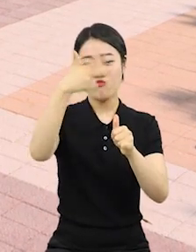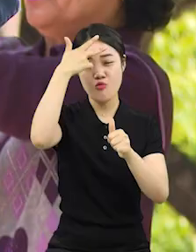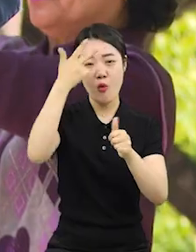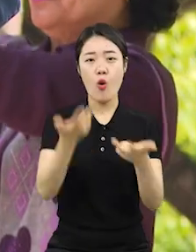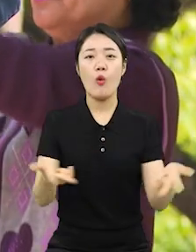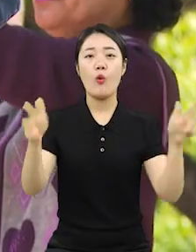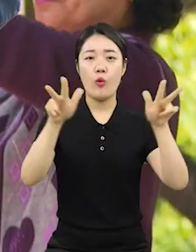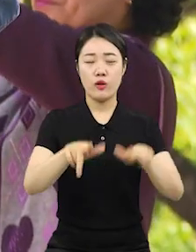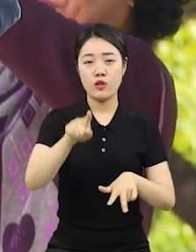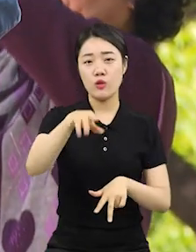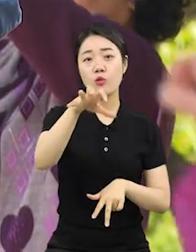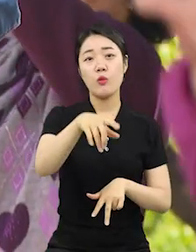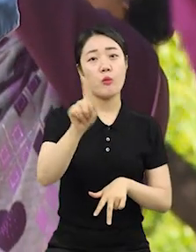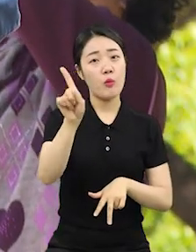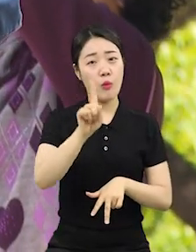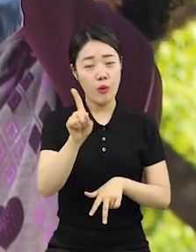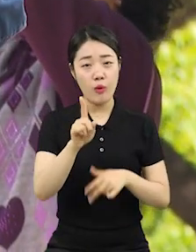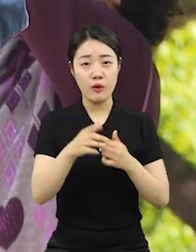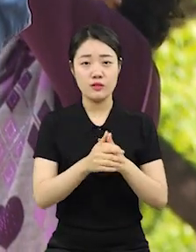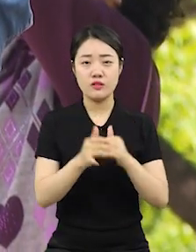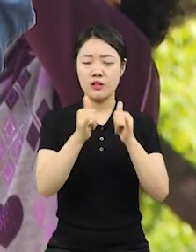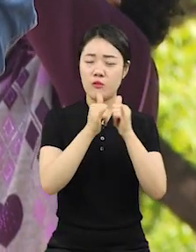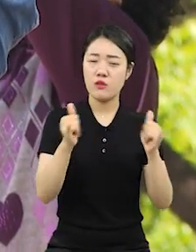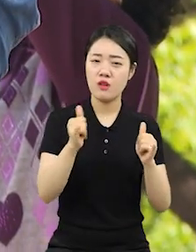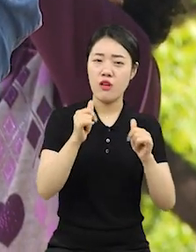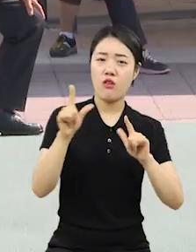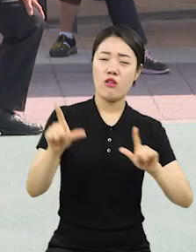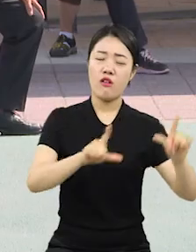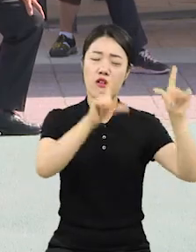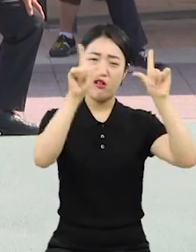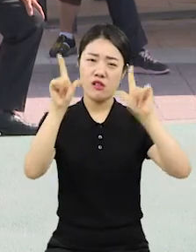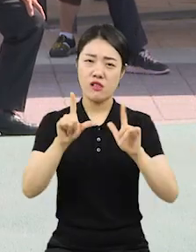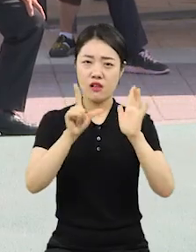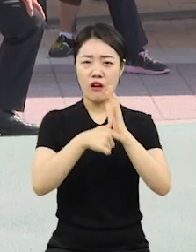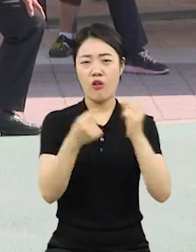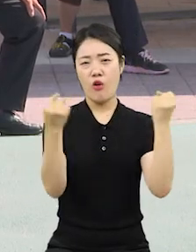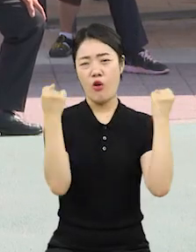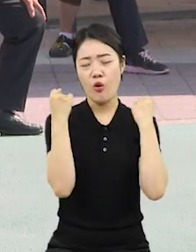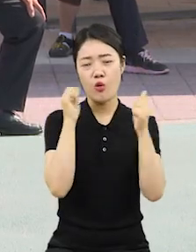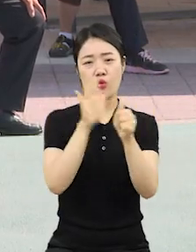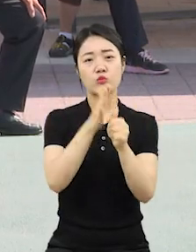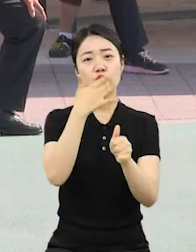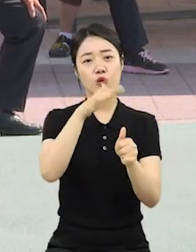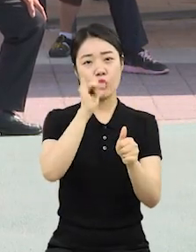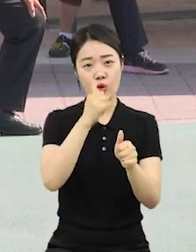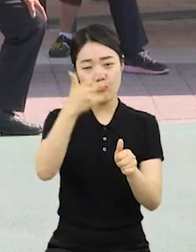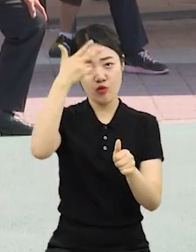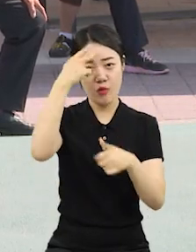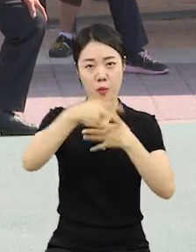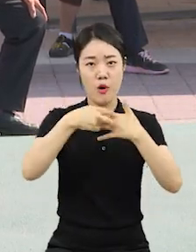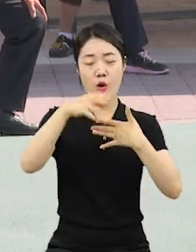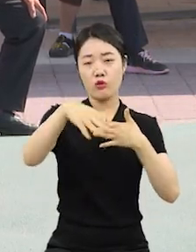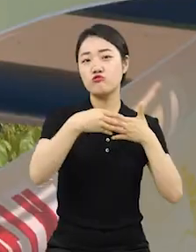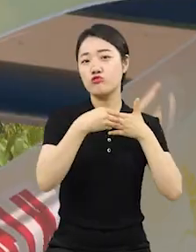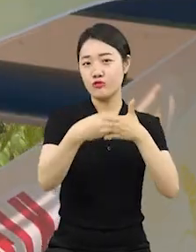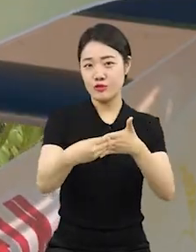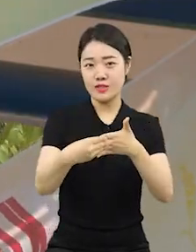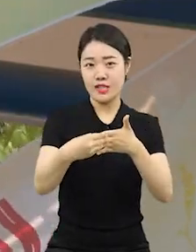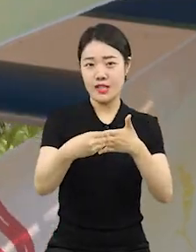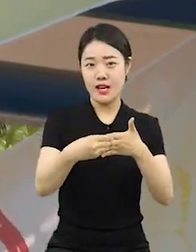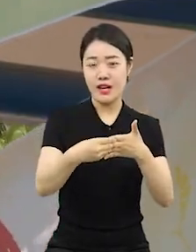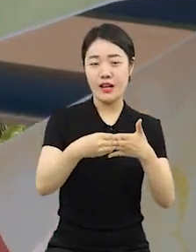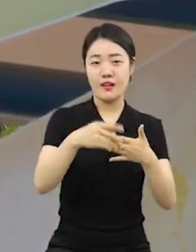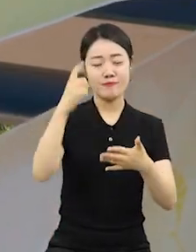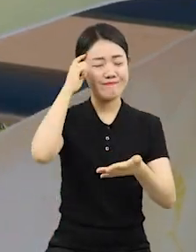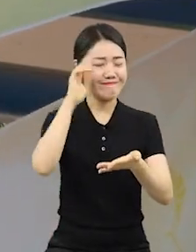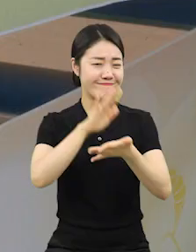부평공원인데요. 이들은 지역 주민들이 보다 더 건강한 삶을 유지하는 데 도움이 되도록 부평보건소에서 주관하는 힐링